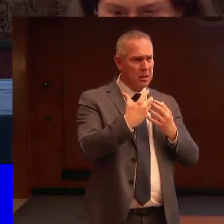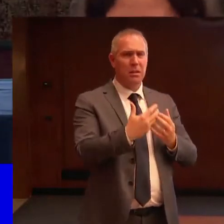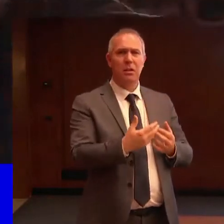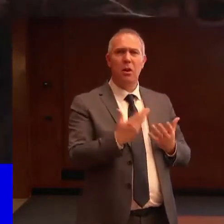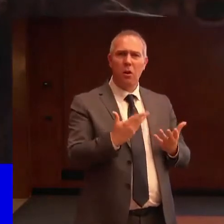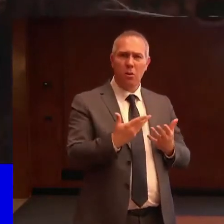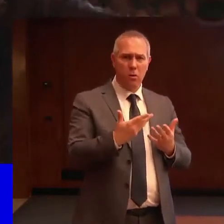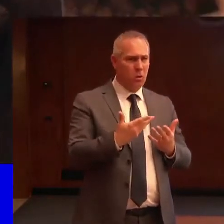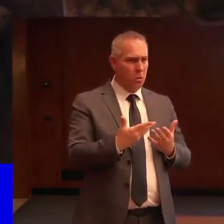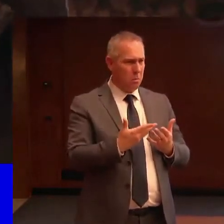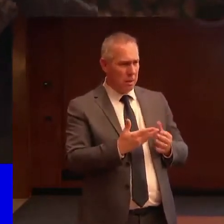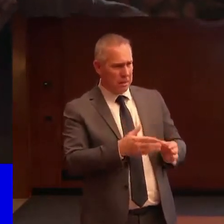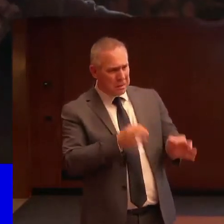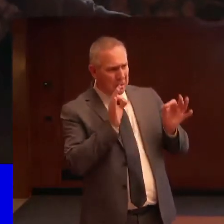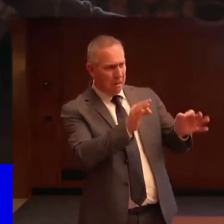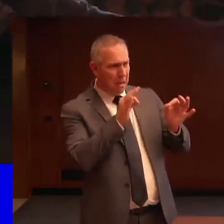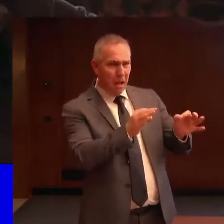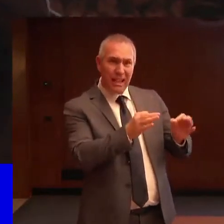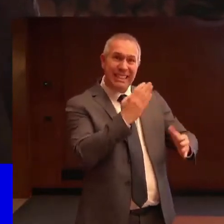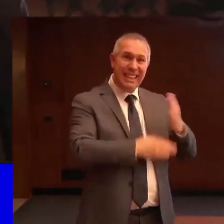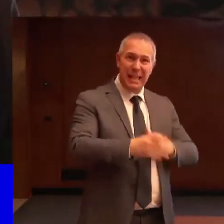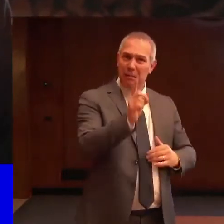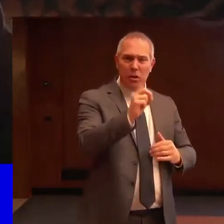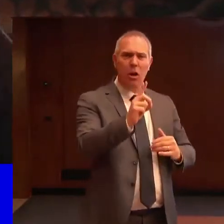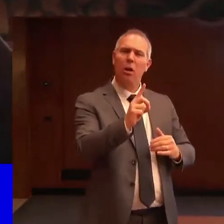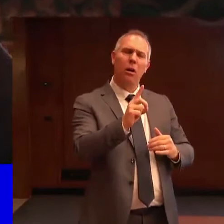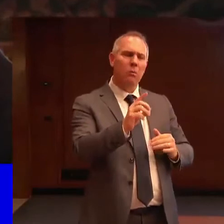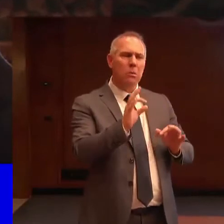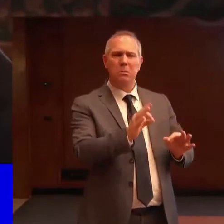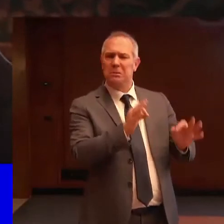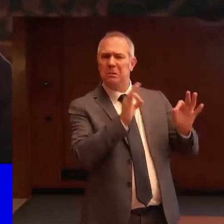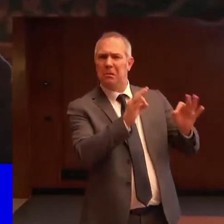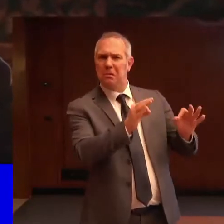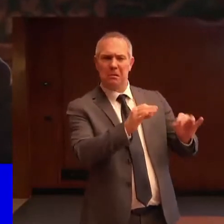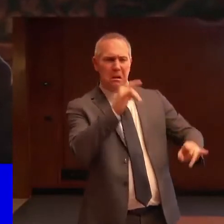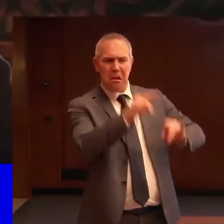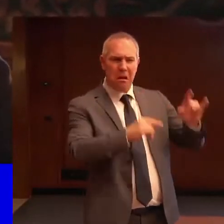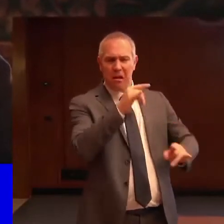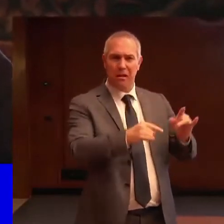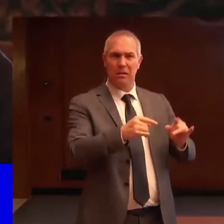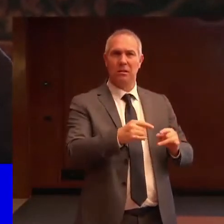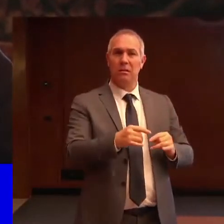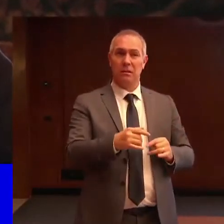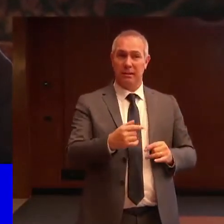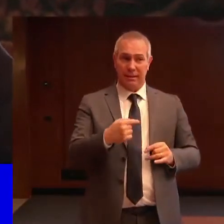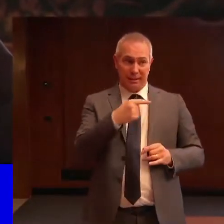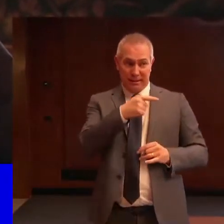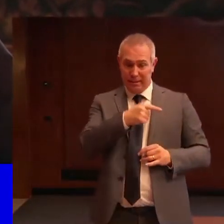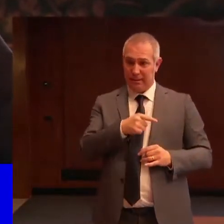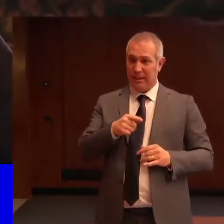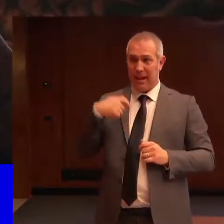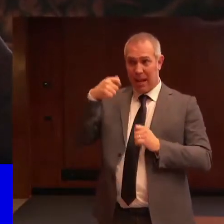insultante sulla disabilità, insultante. E gli aveva detto al regista, io in quel momento avrei